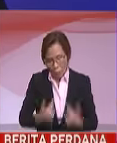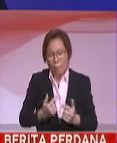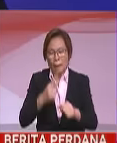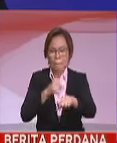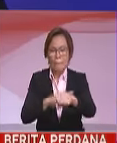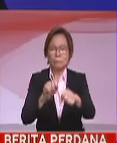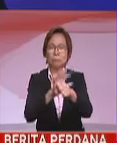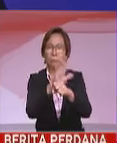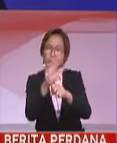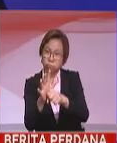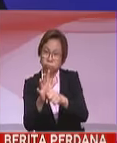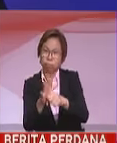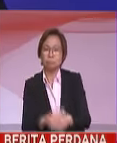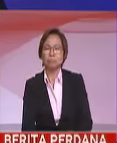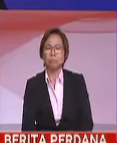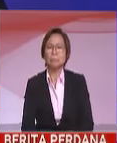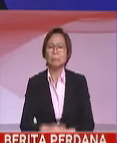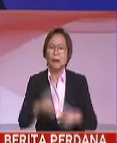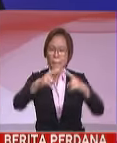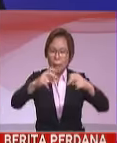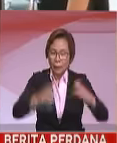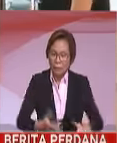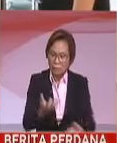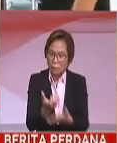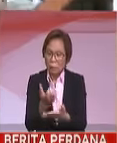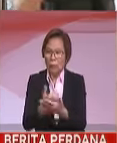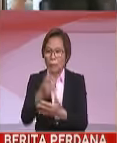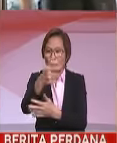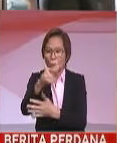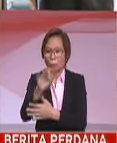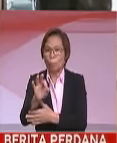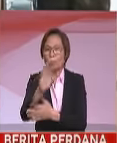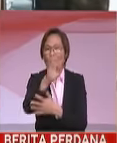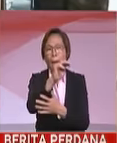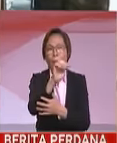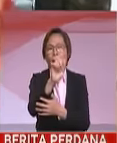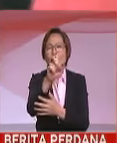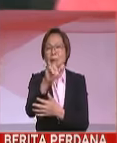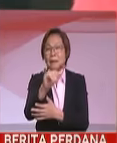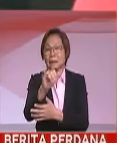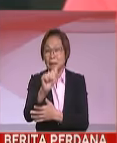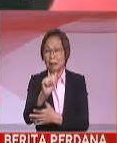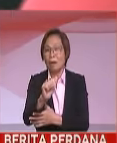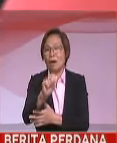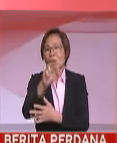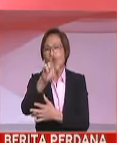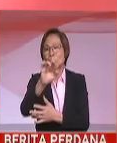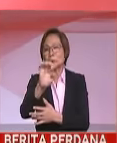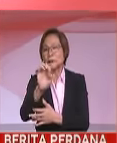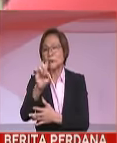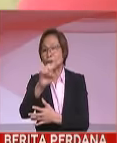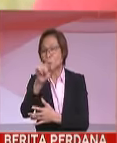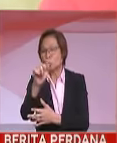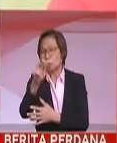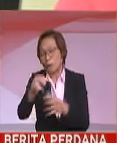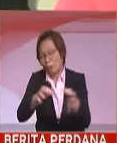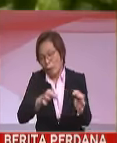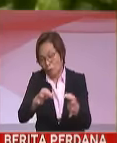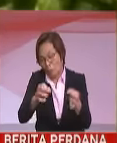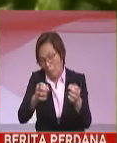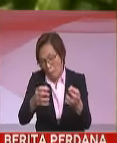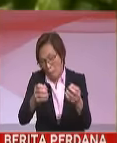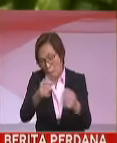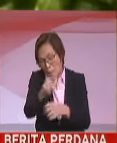pandemik COVID-19. Jelas penganalisis ekonomi Profesor Madya Dr. Nuradli Rizwan Shah Muhammad Ali, kebanyakan